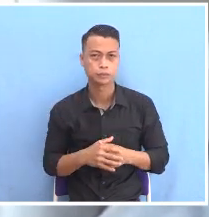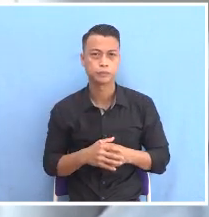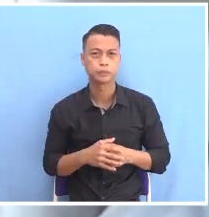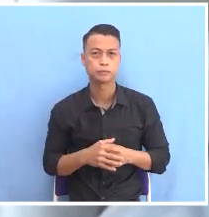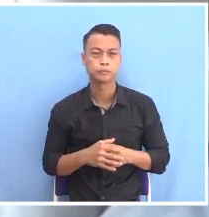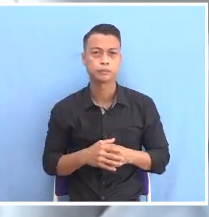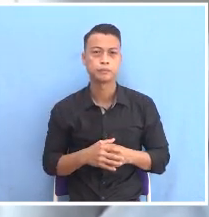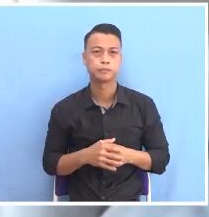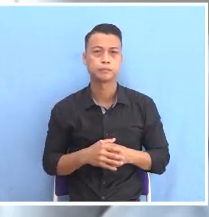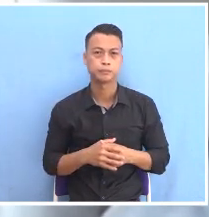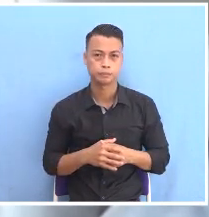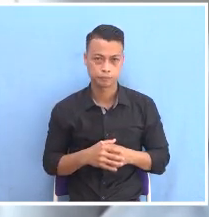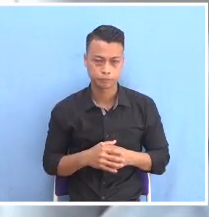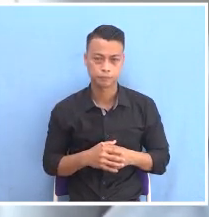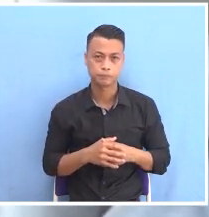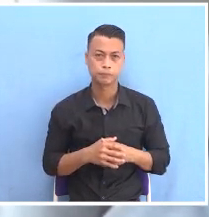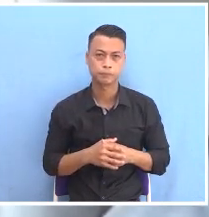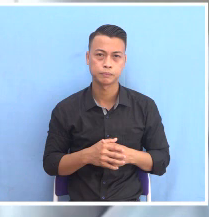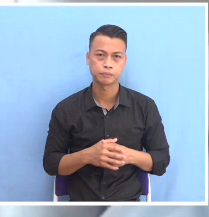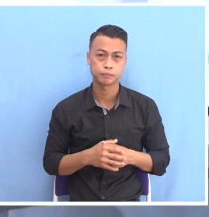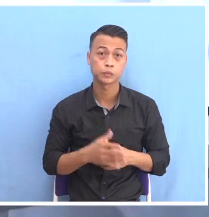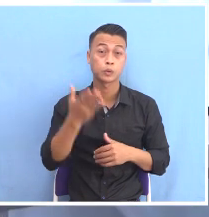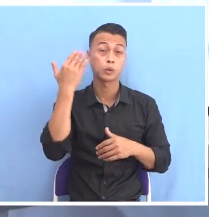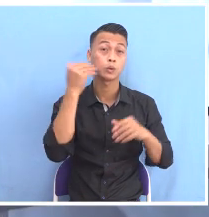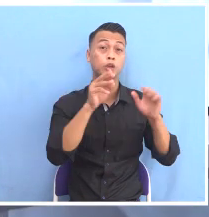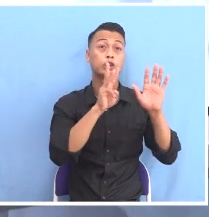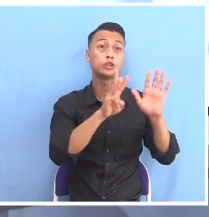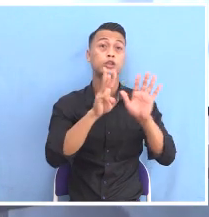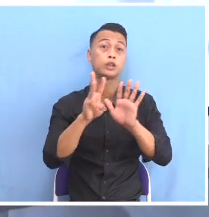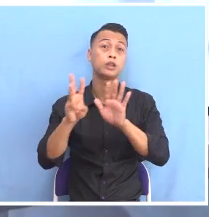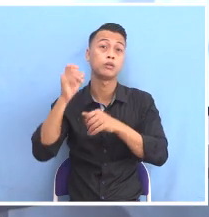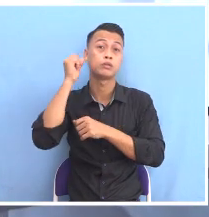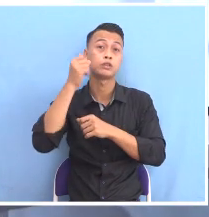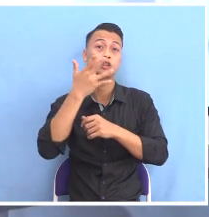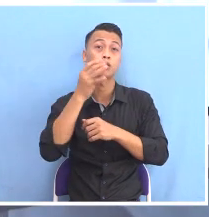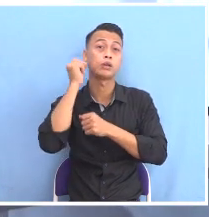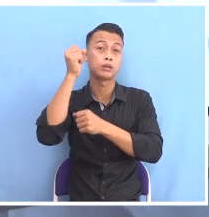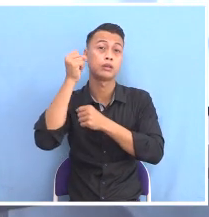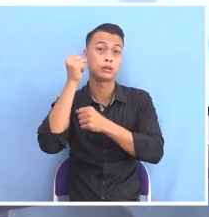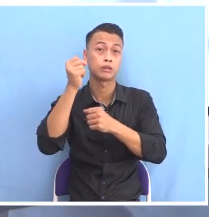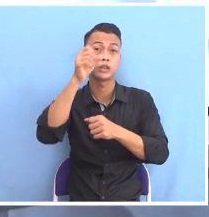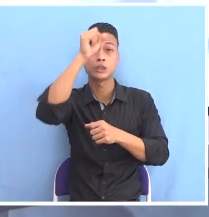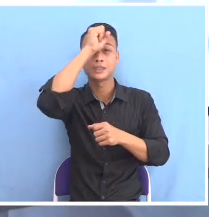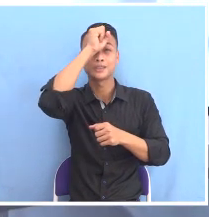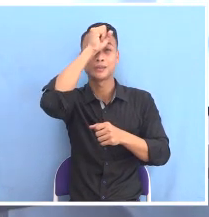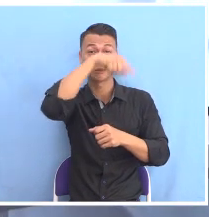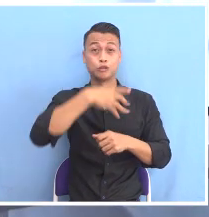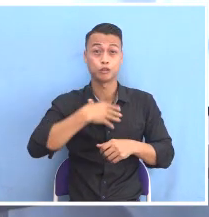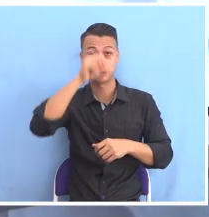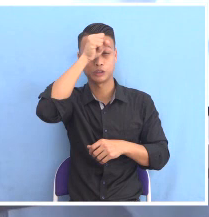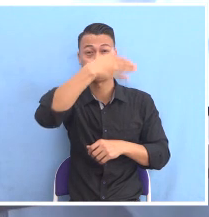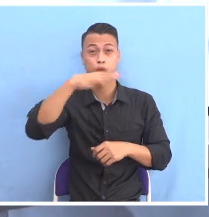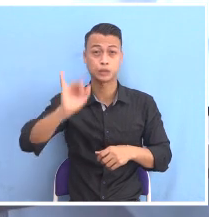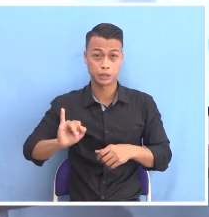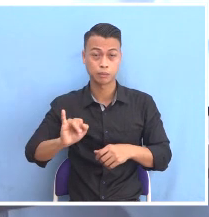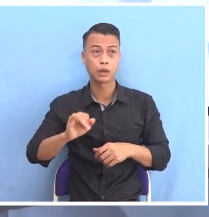ကျွန်တော်တို့ဒီချင်းကိုရောက်ခဲ့တာအခဏခဏတွေ့ရတယ်။စီလေးလုံးအကြီးတော်ပုံမတိုင်ခင်ချီကျွန်တော်တို့ချင်းပြည်နေမှာအစိုးရတပ်မှ